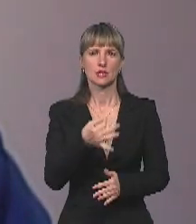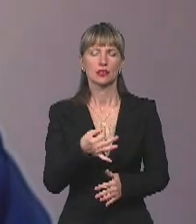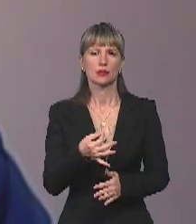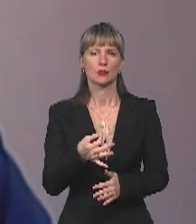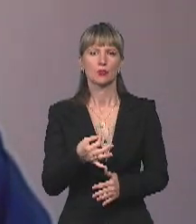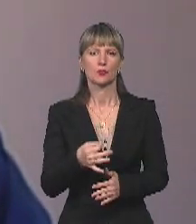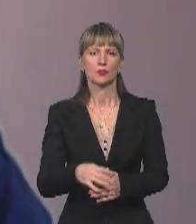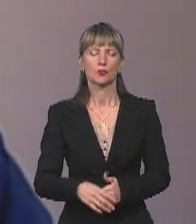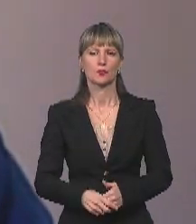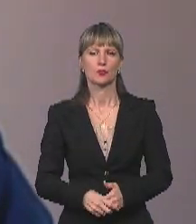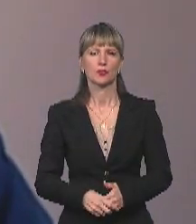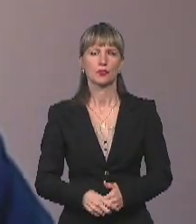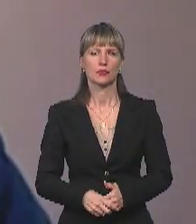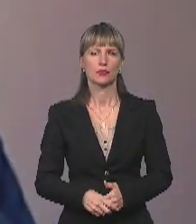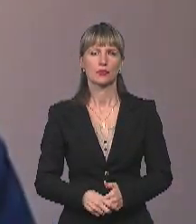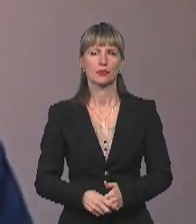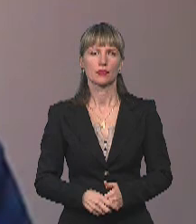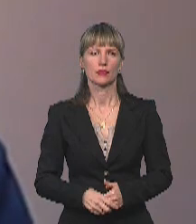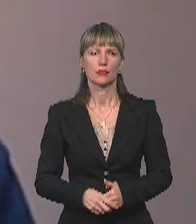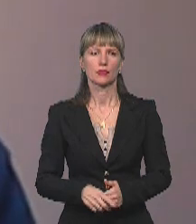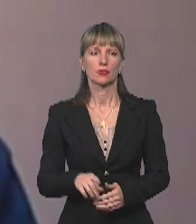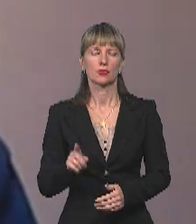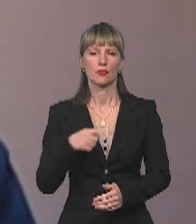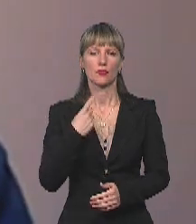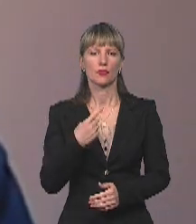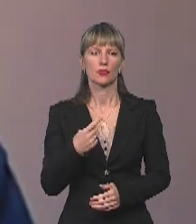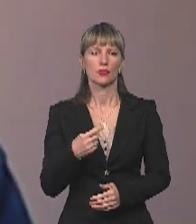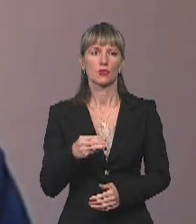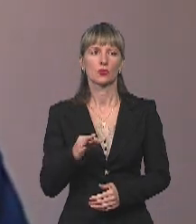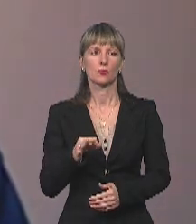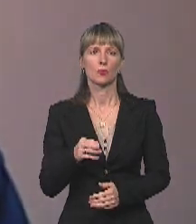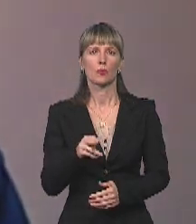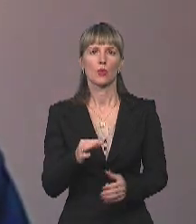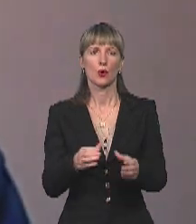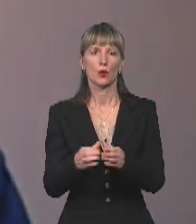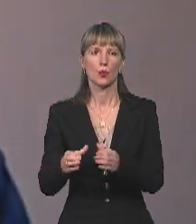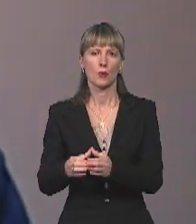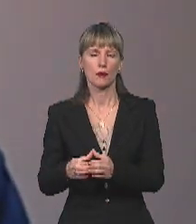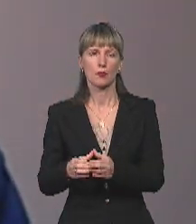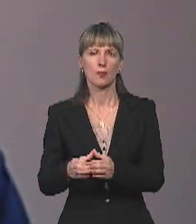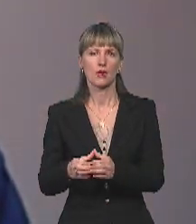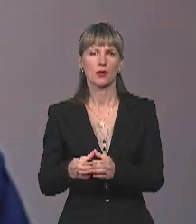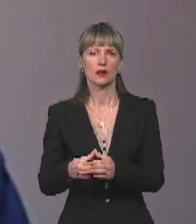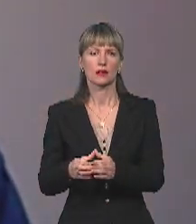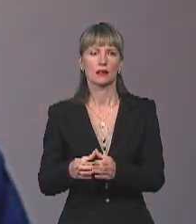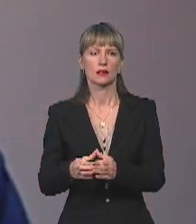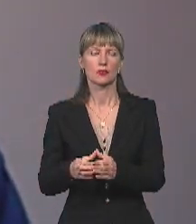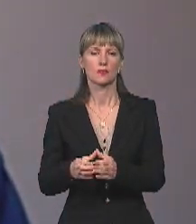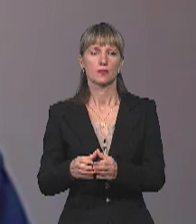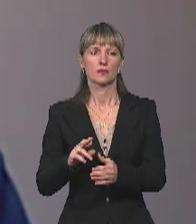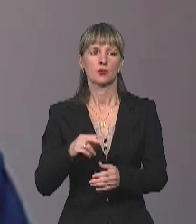ну, щоб їх не розпорошувати, да, по групам вам, Ну, це, як завжди,